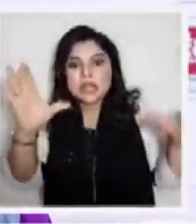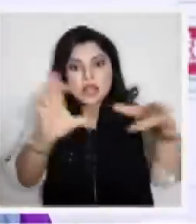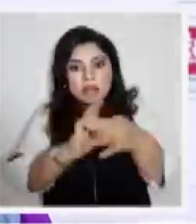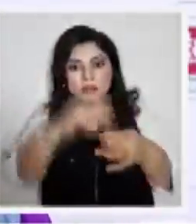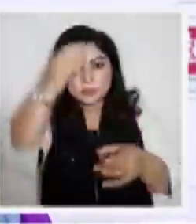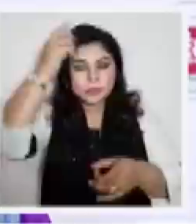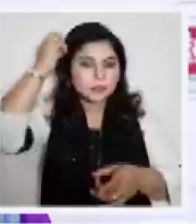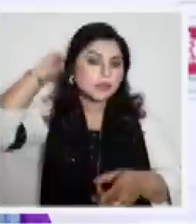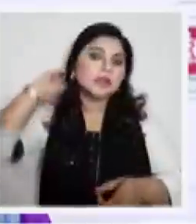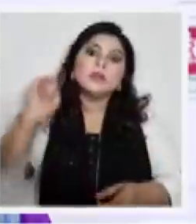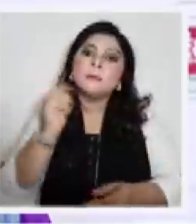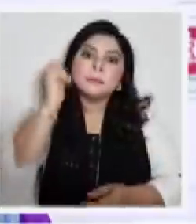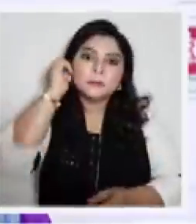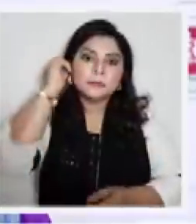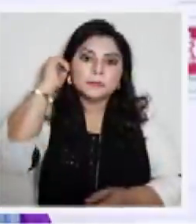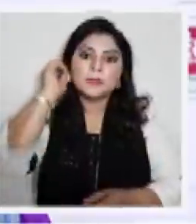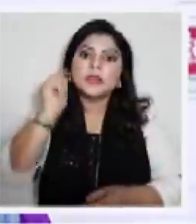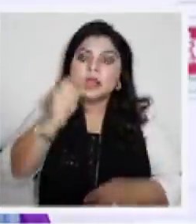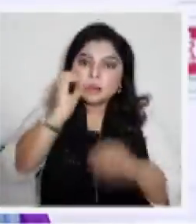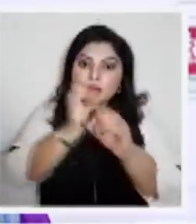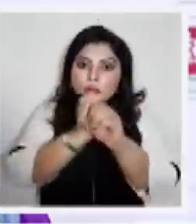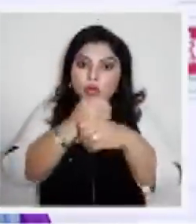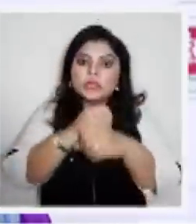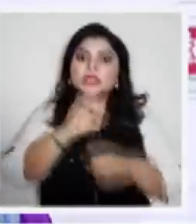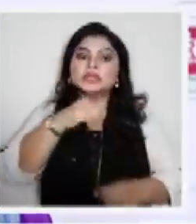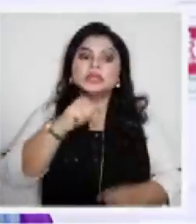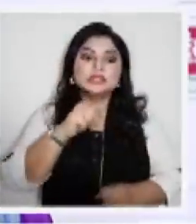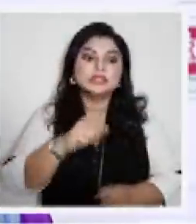47টির মধ্যে 47টি পরীক্ষাগার সরকারি এবং সরকারি ব্যবস্থাপনায়,